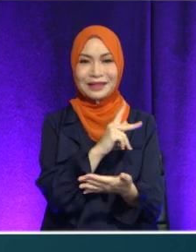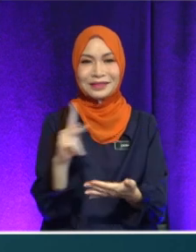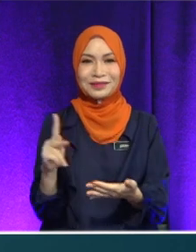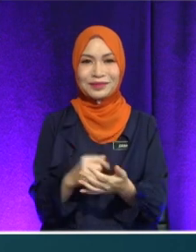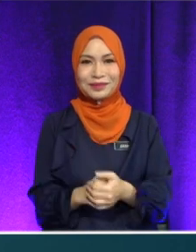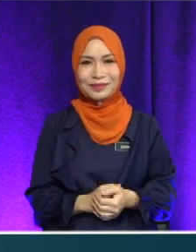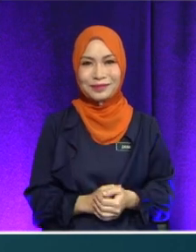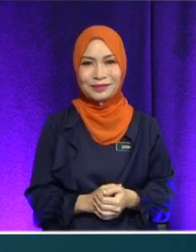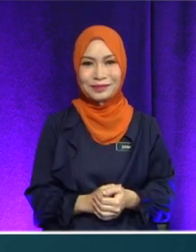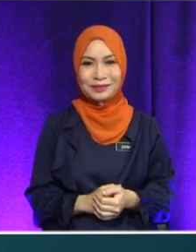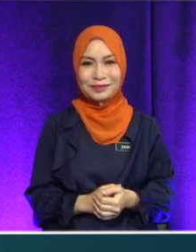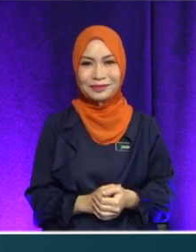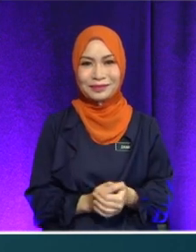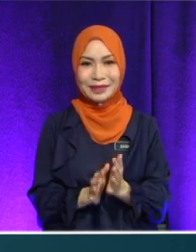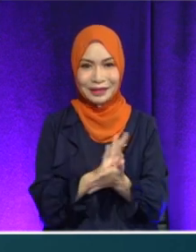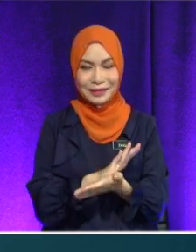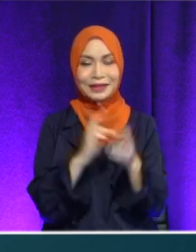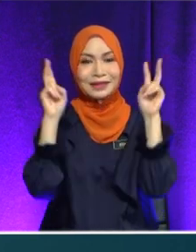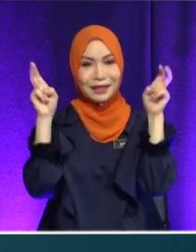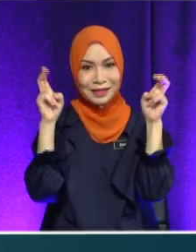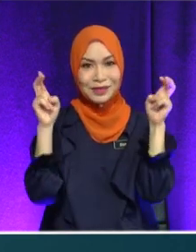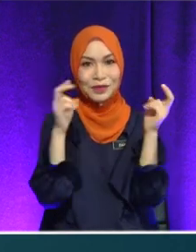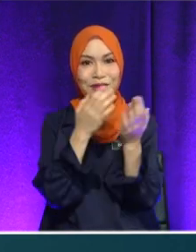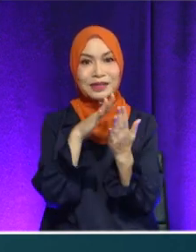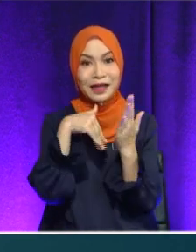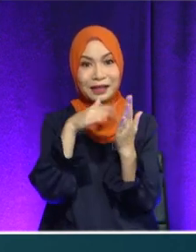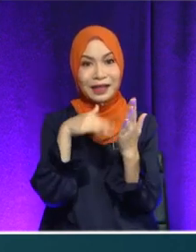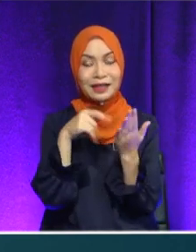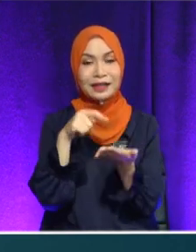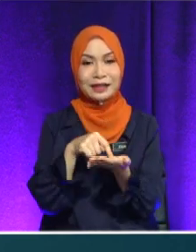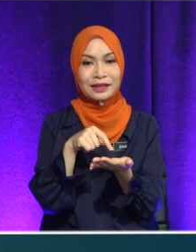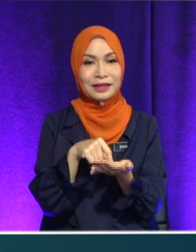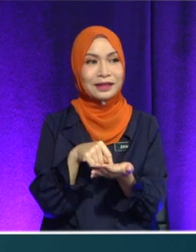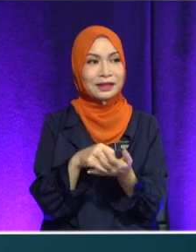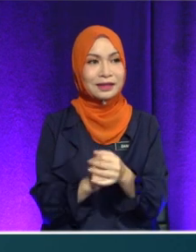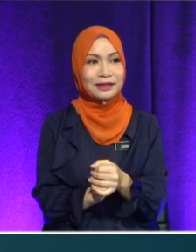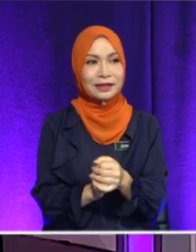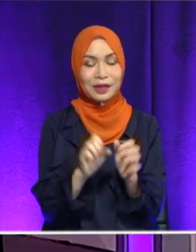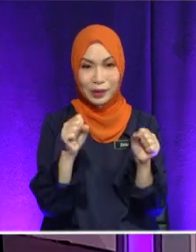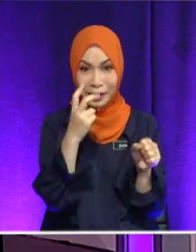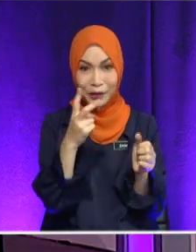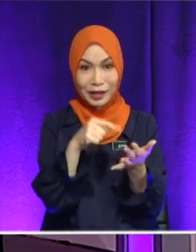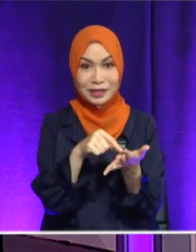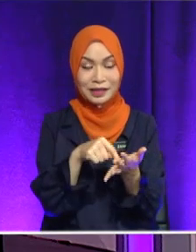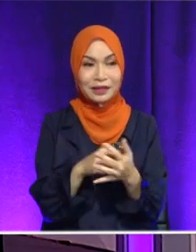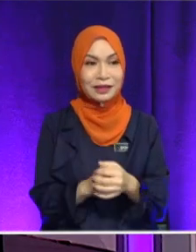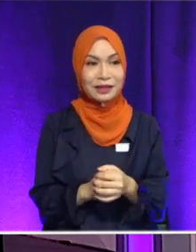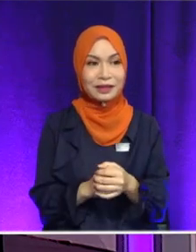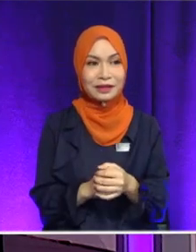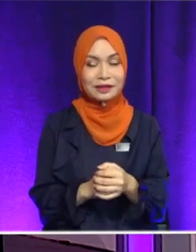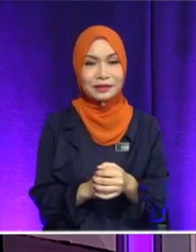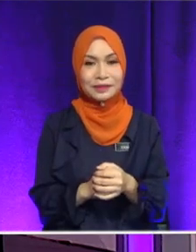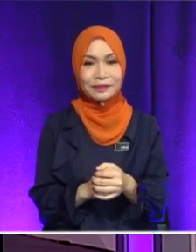dikit Eh ini adalah 1955 dan juga menggunakan minyak oke di sini dia